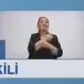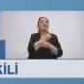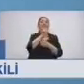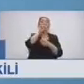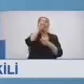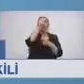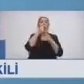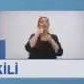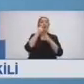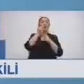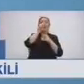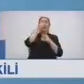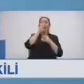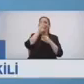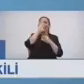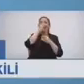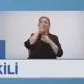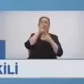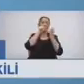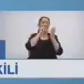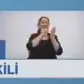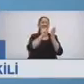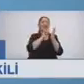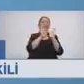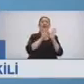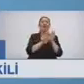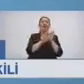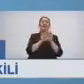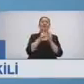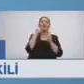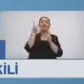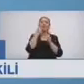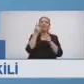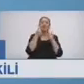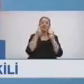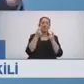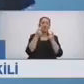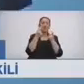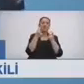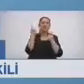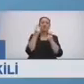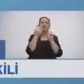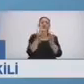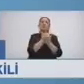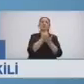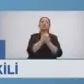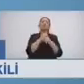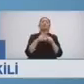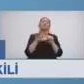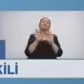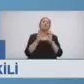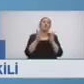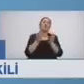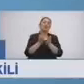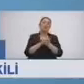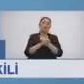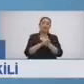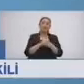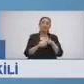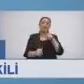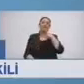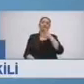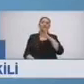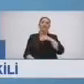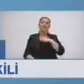yalnızca kağıt üstünde kaldığı zaman hiçbir işe yaramıyor değerli arkadaşlar. Onun için ben Ekrem Bey'e şunu söylemek istiyorum.